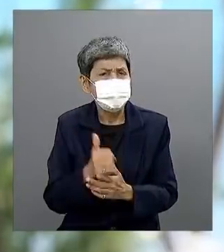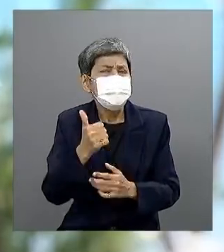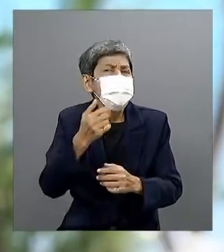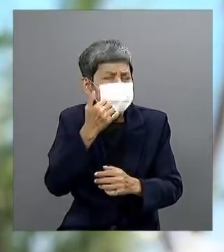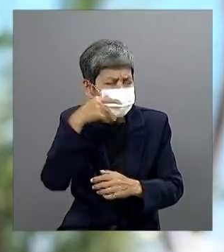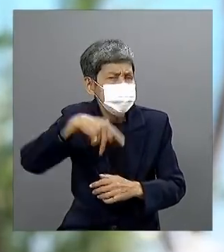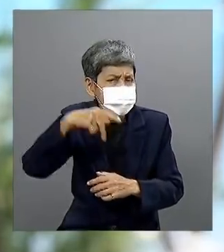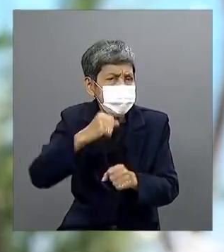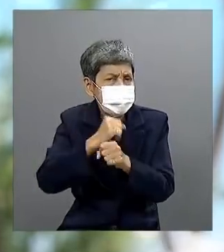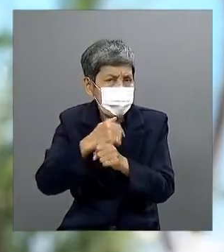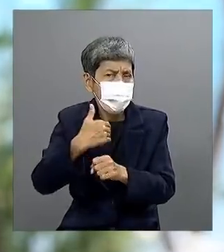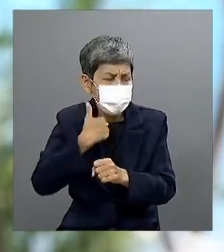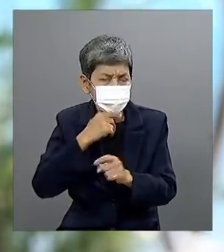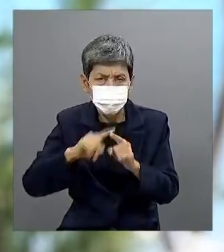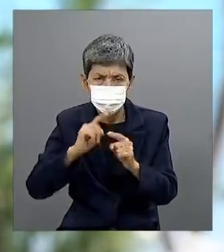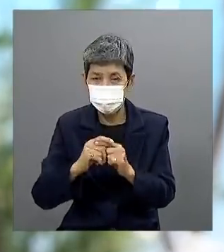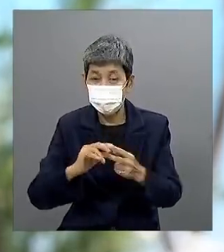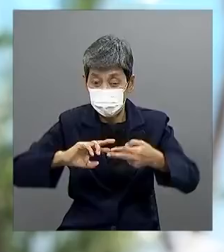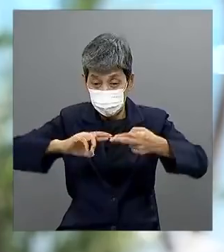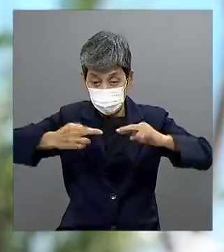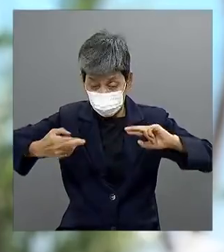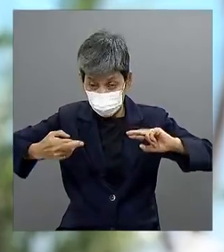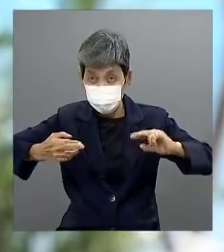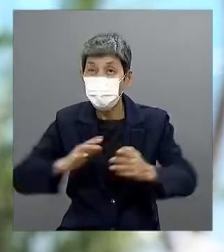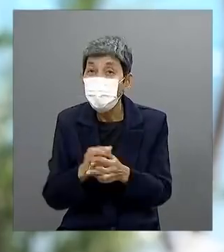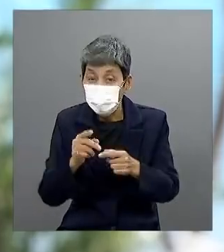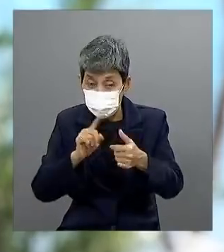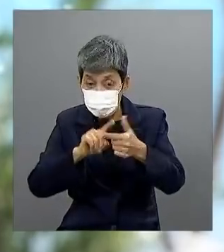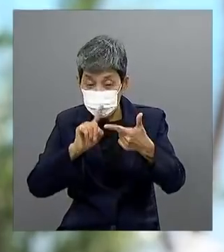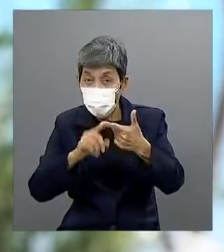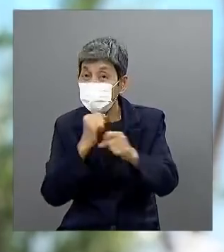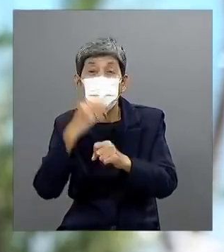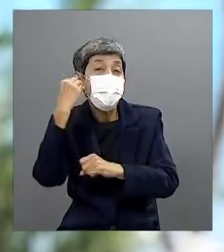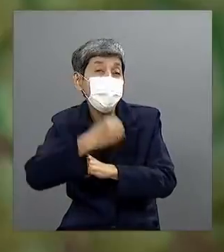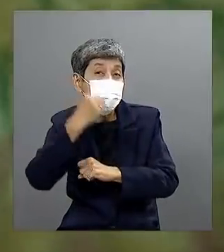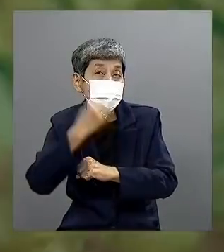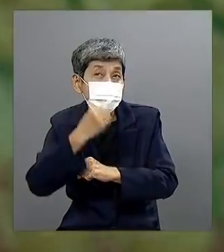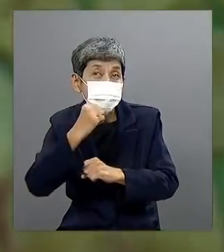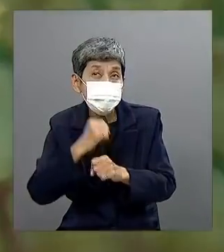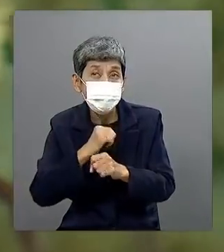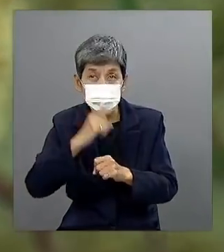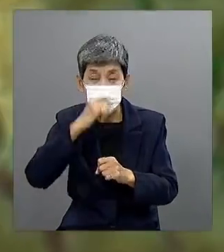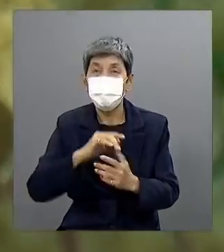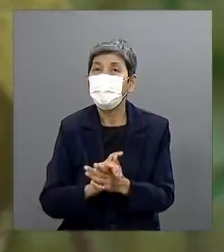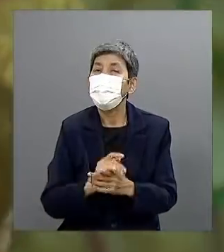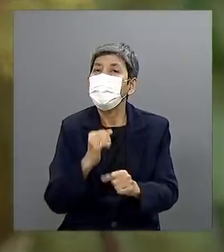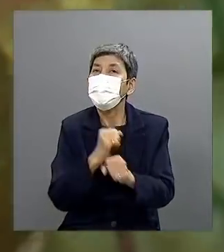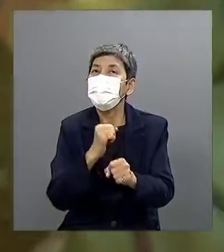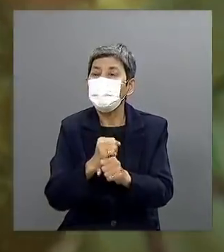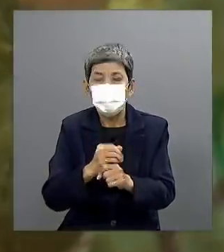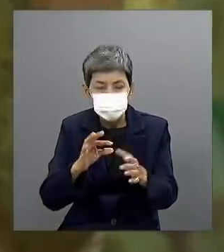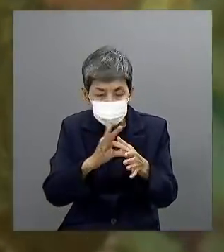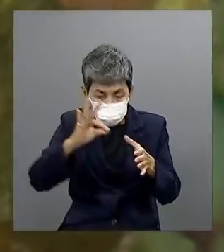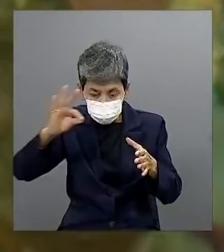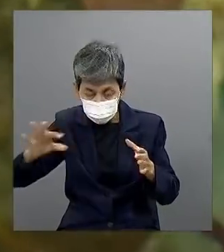มีความหลากหลายทางพันธุกรรมที่สูงขณะที่วิธีการนึงที่เรามักจะใช้กันค่อนข้างจะมากในบ้านเราก็คือการใช้ชิ้นส่วนปะการังมาขยาย